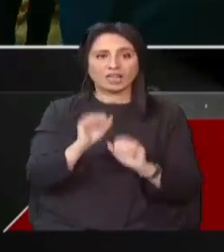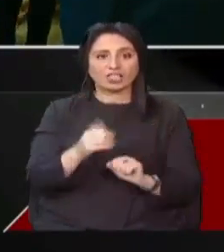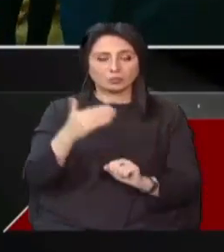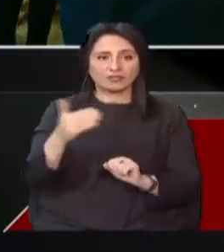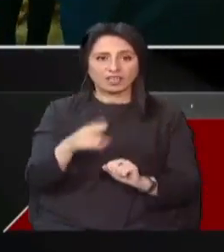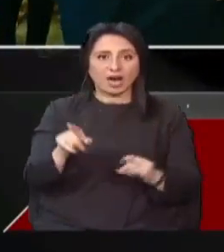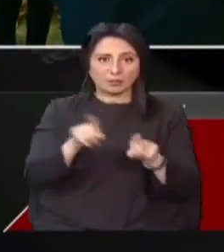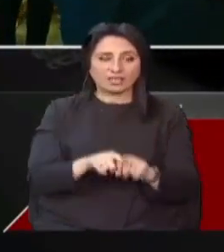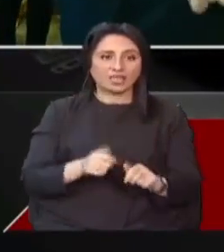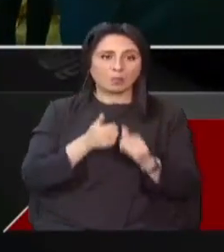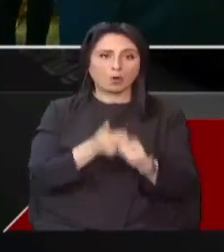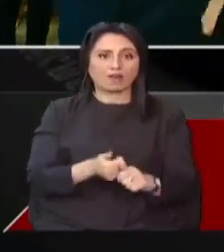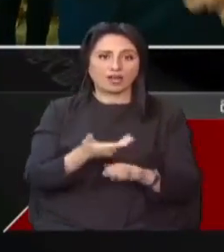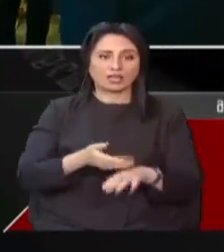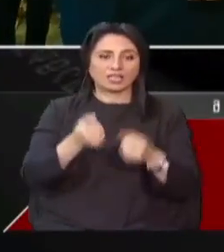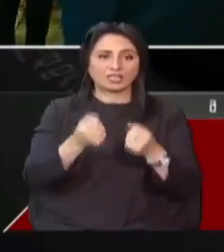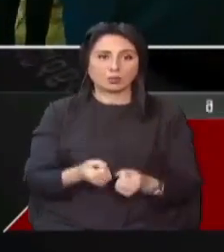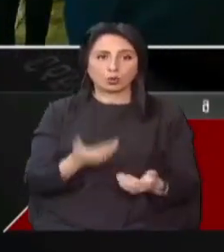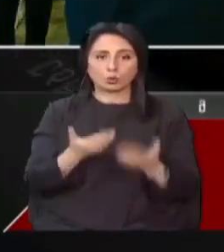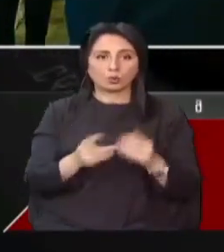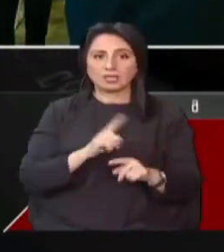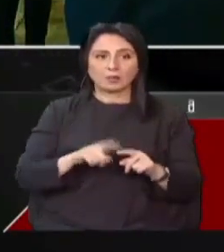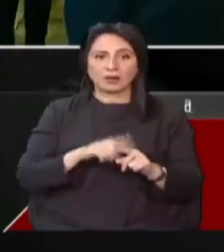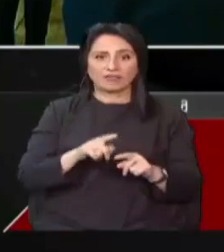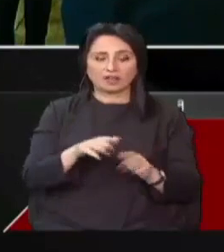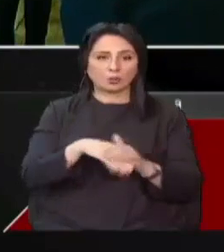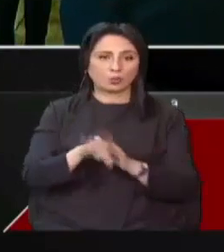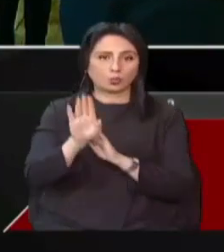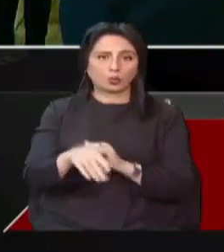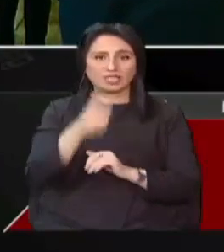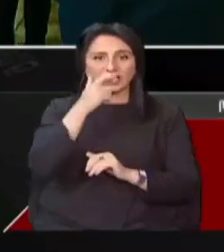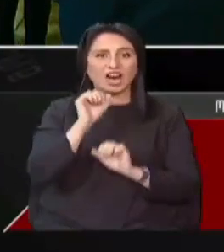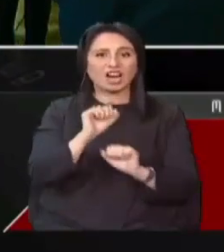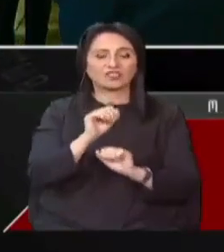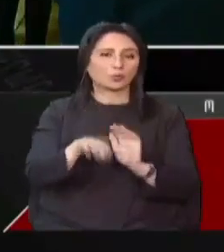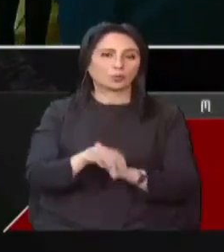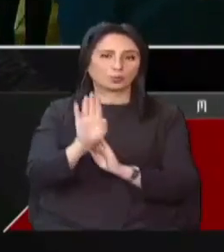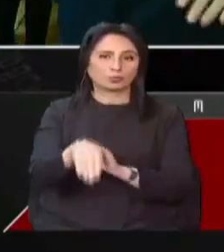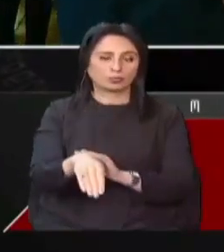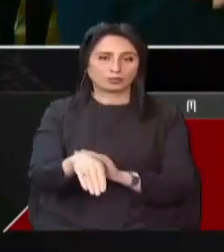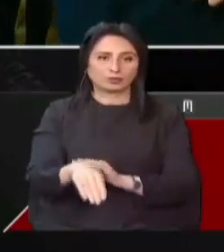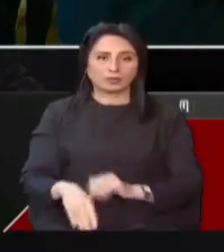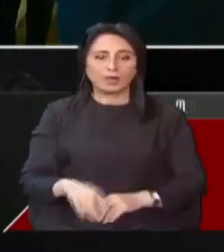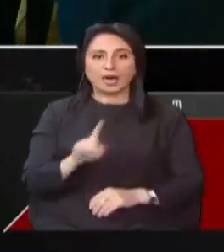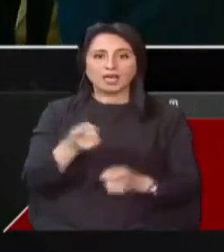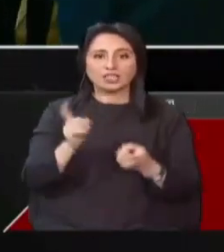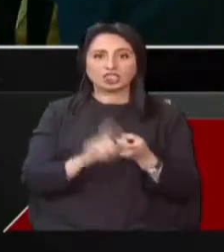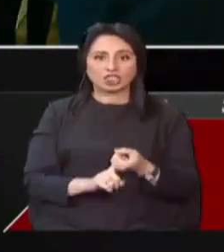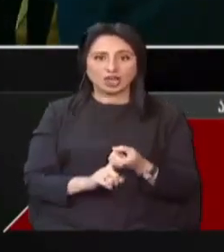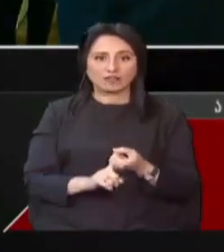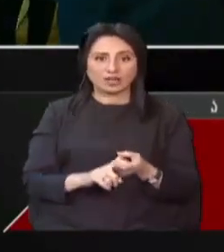მხრიდან და ამასაც მოჰყვა გარკვეული დაძაბულობა, თუმცა მალევე დატოვეს მიხეილ სააკაშვილის მხარდამჭერებმა ტერიტორია. რაც